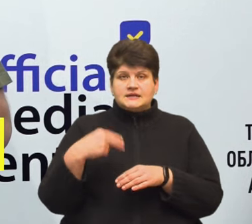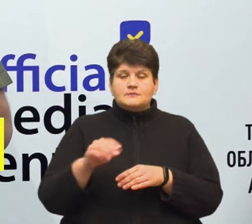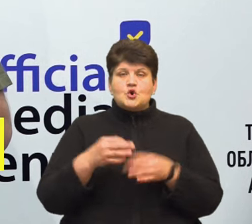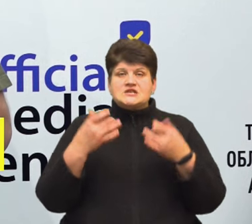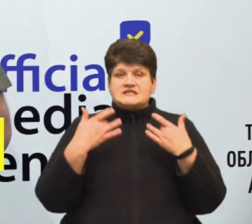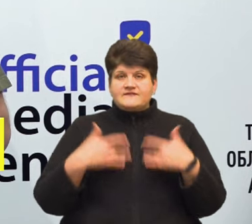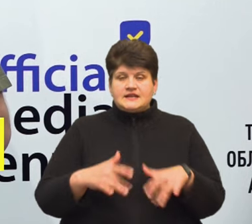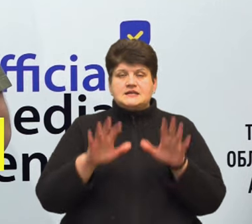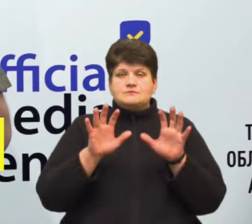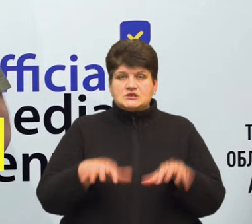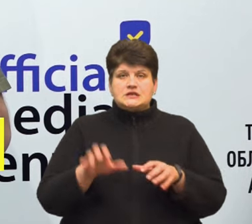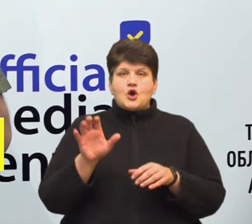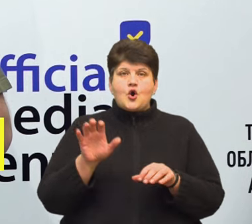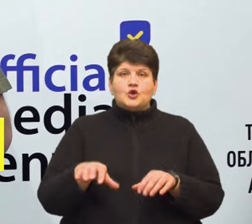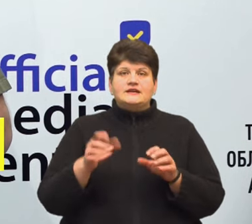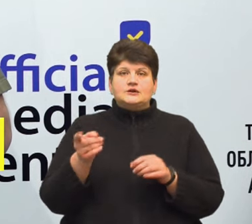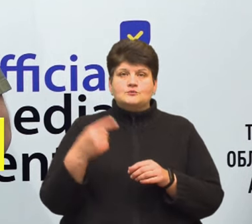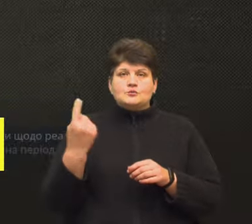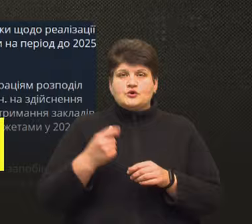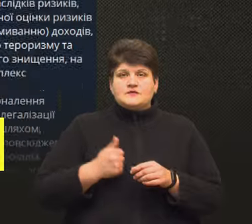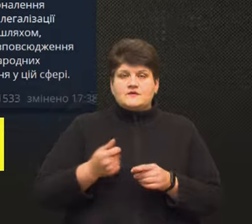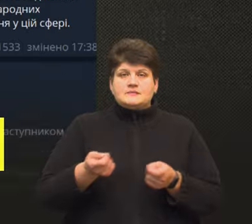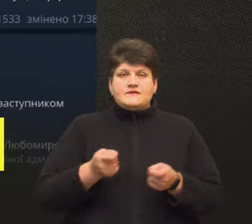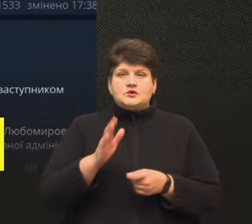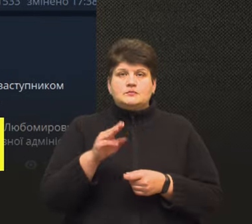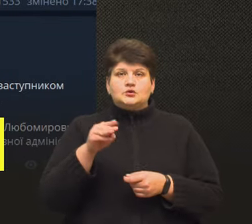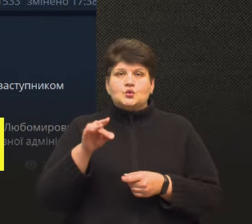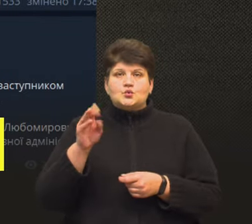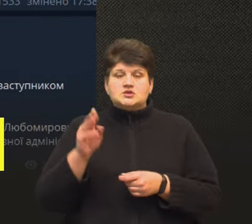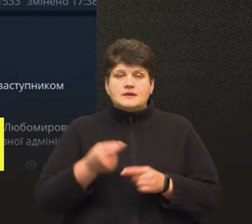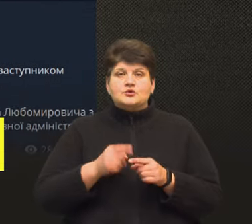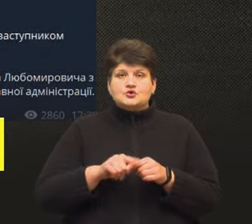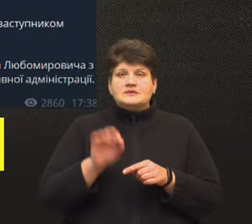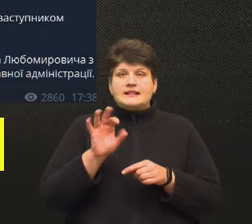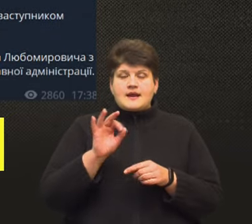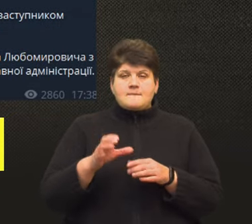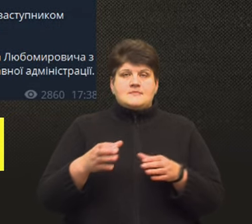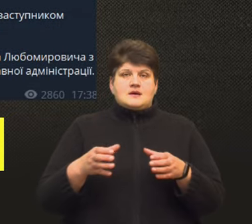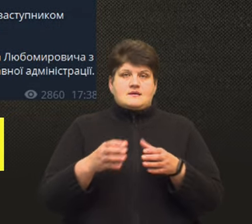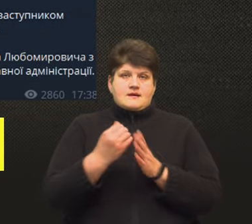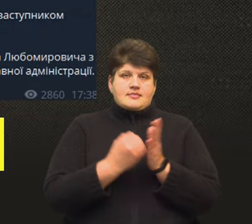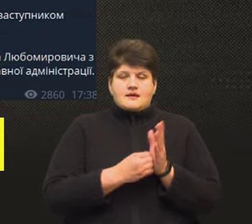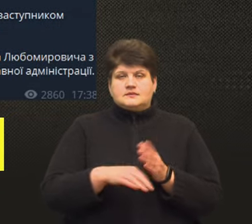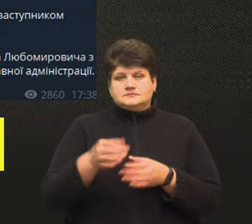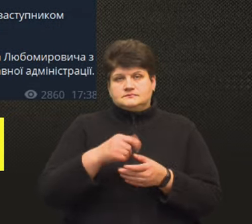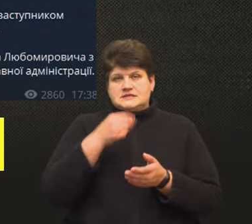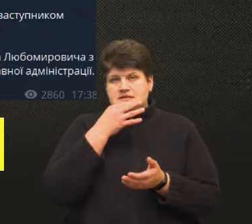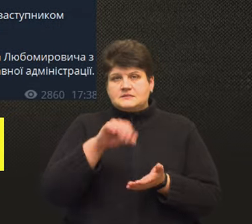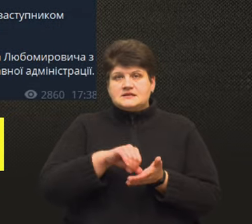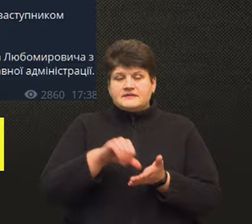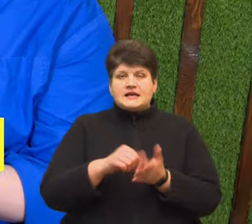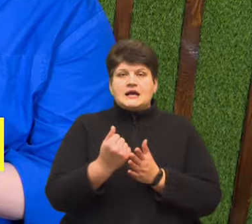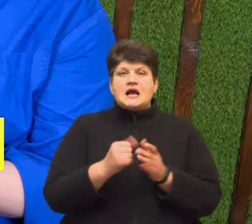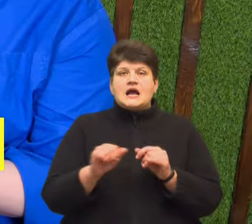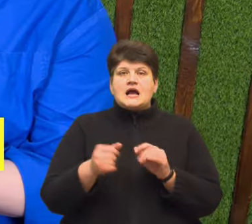Тернопільської обласної військової адміністрації Володимира Труша про це на своєму telegramканалі повідомив представник Кабінету Міністрів України у Верховній Раді Тарас